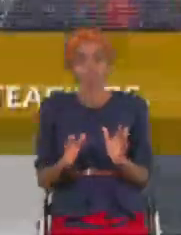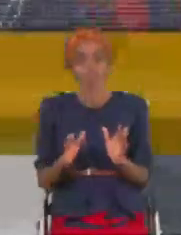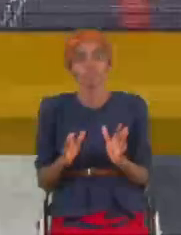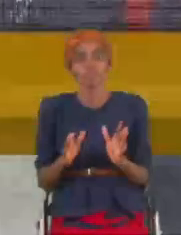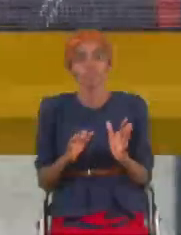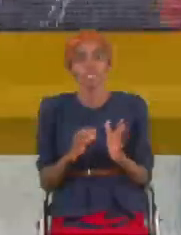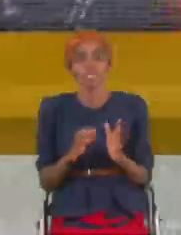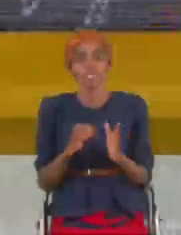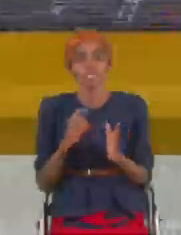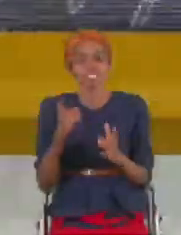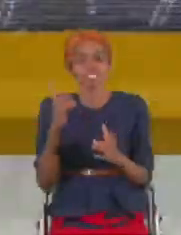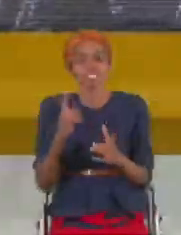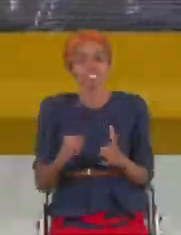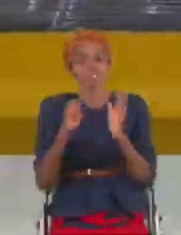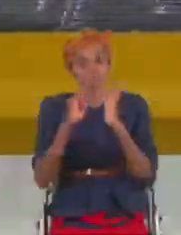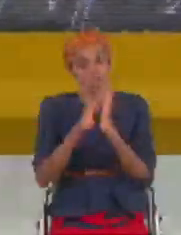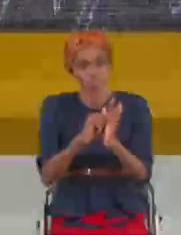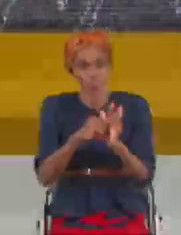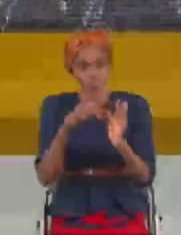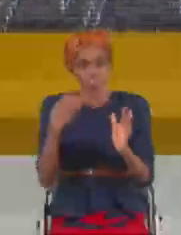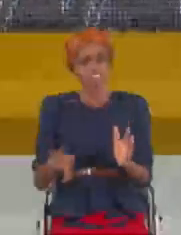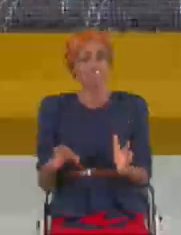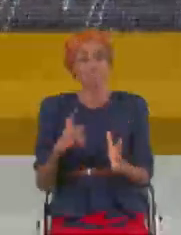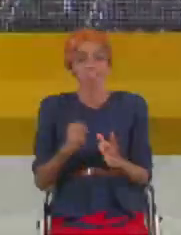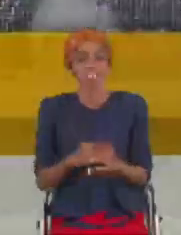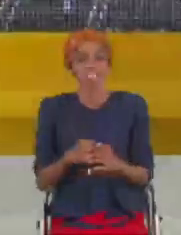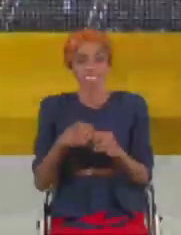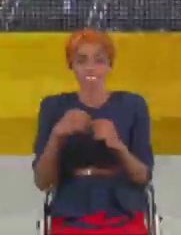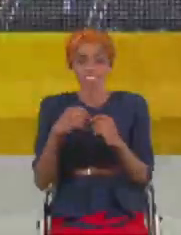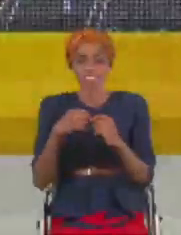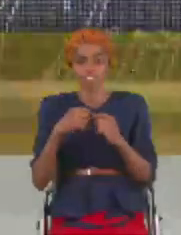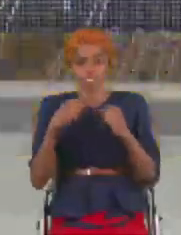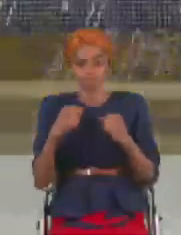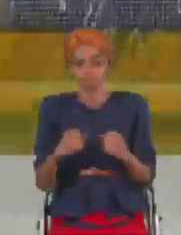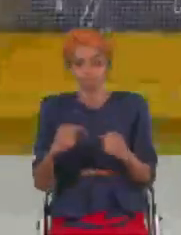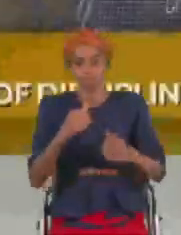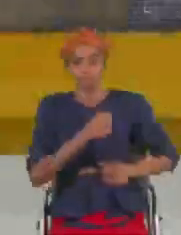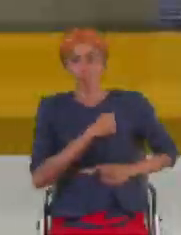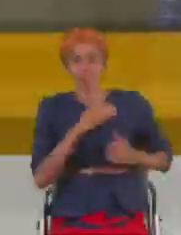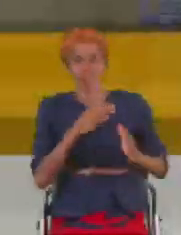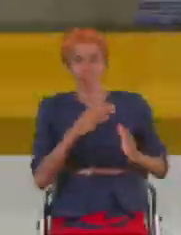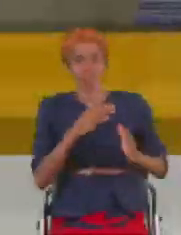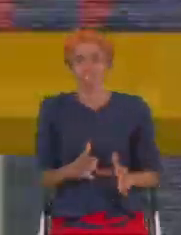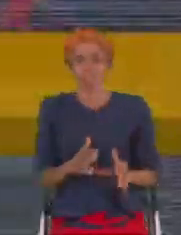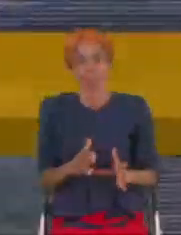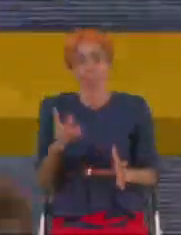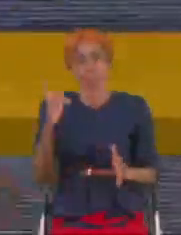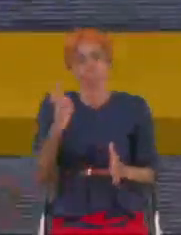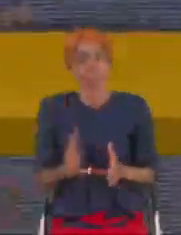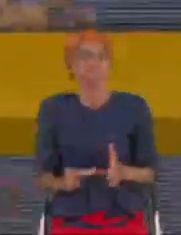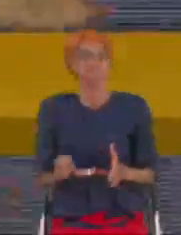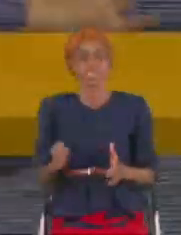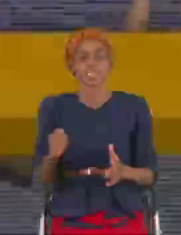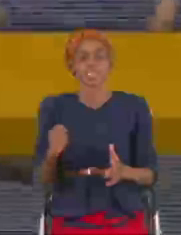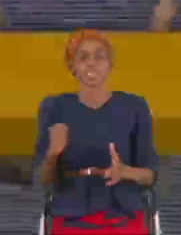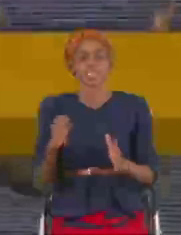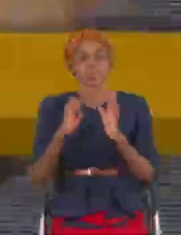le modèle d'un soldat discipliné troisièmement c'est le modèle